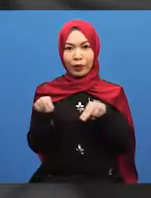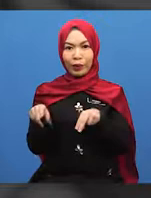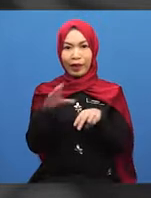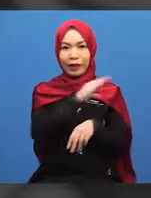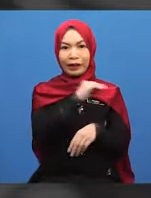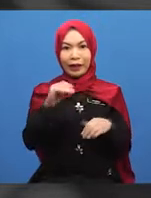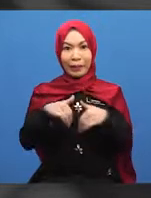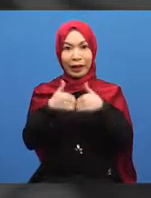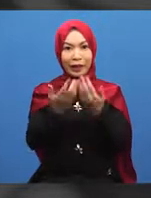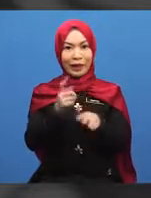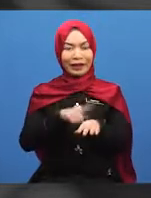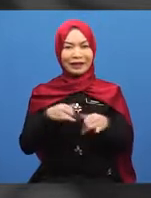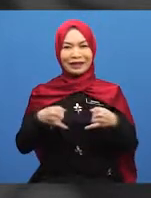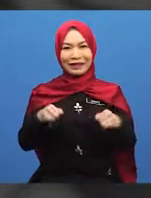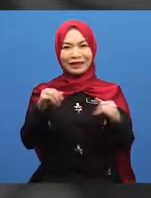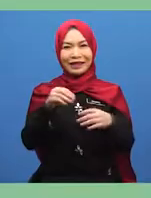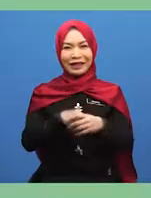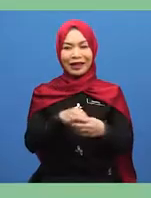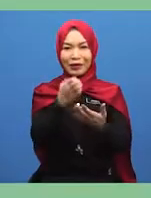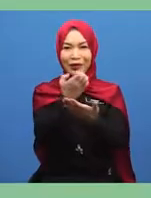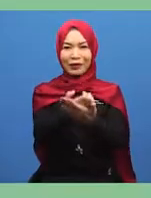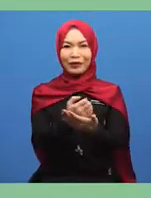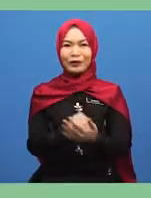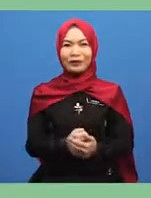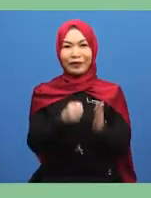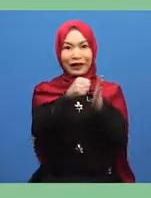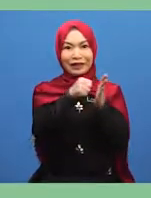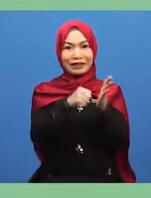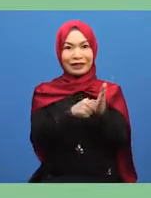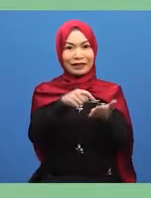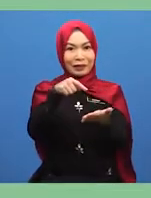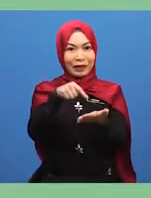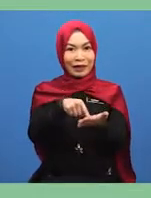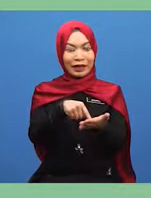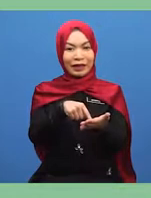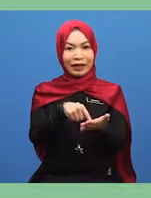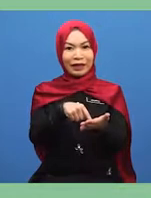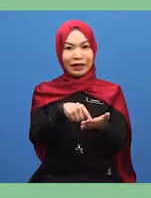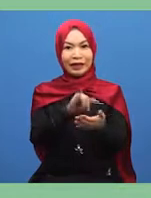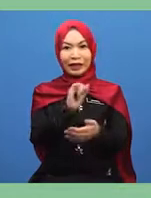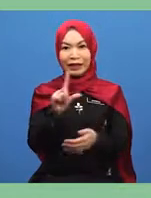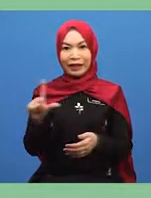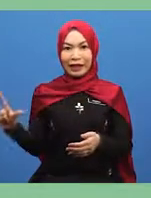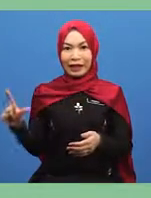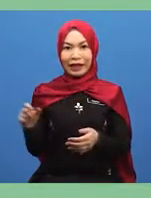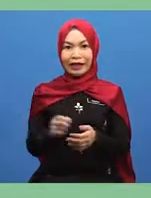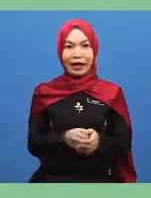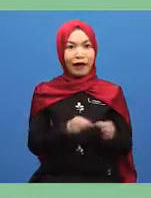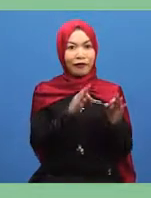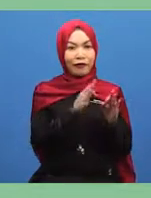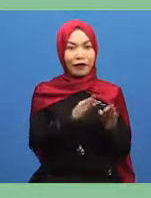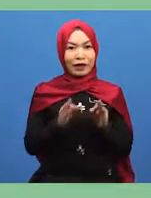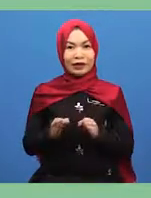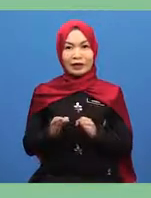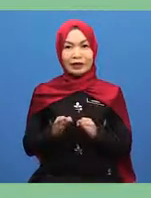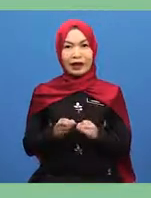dalam sistem ekonomi. Sistem kadar pertukaran boleh ubah merupakan suatu pasar mata wang yang